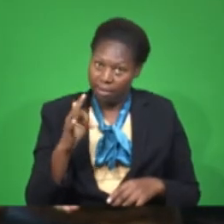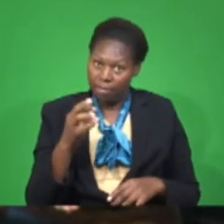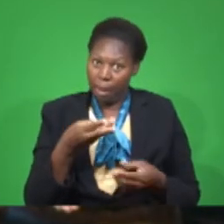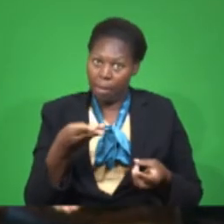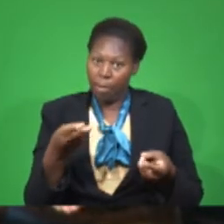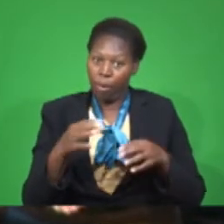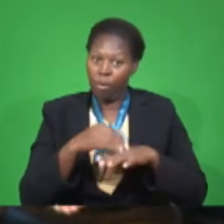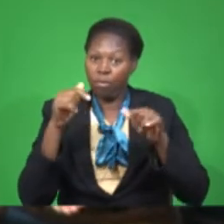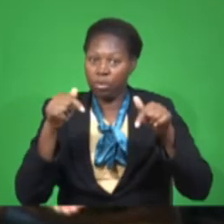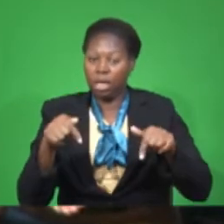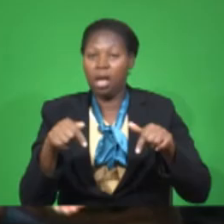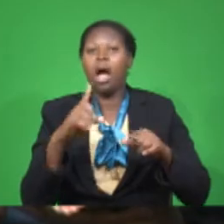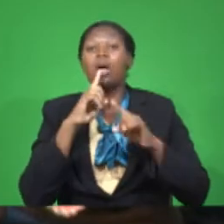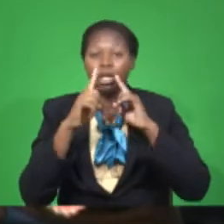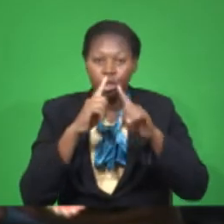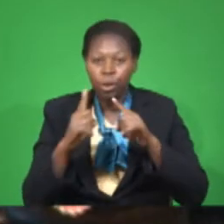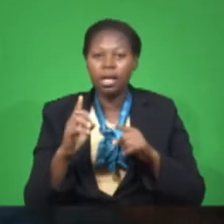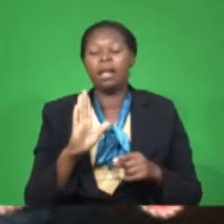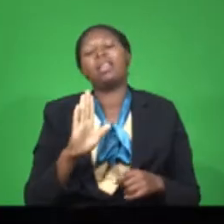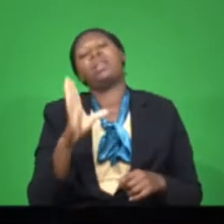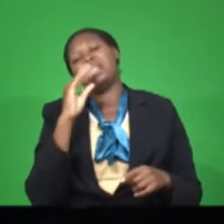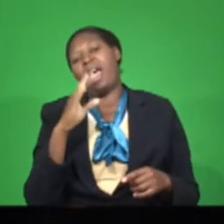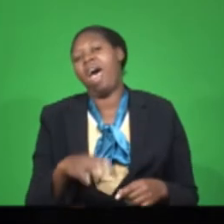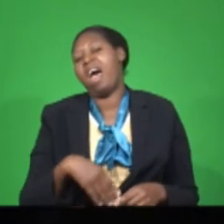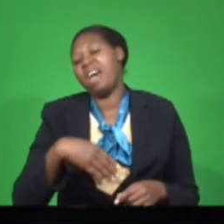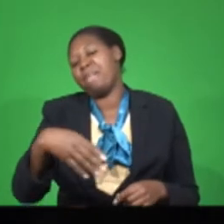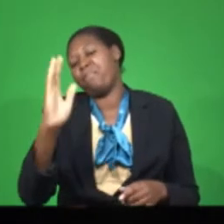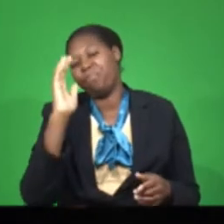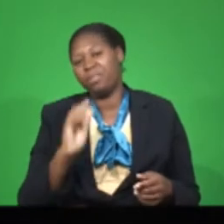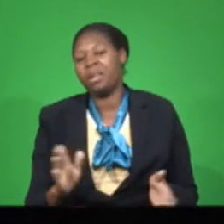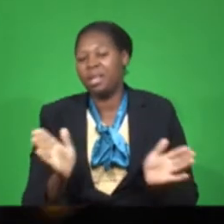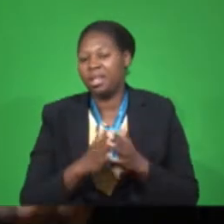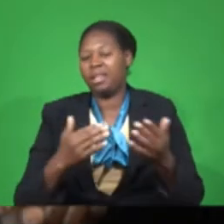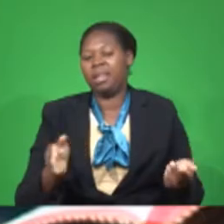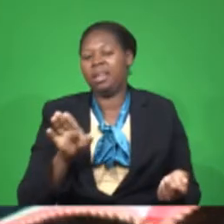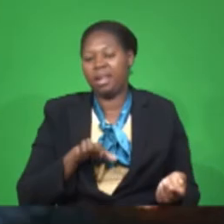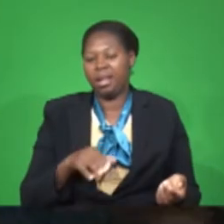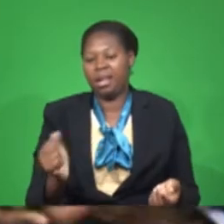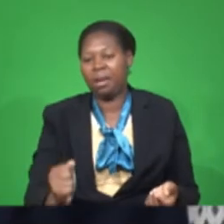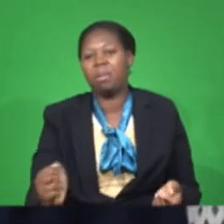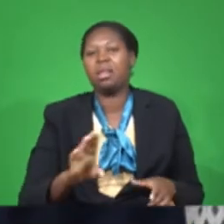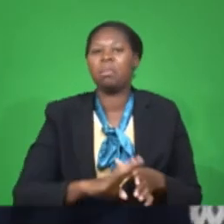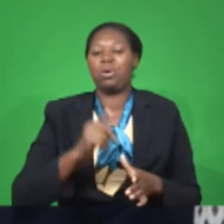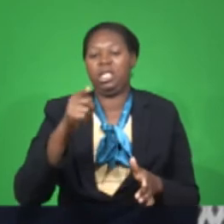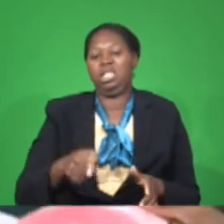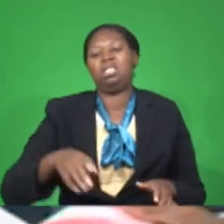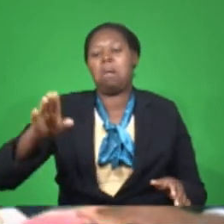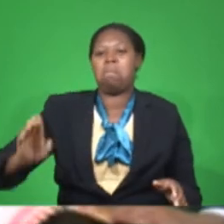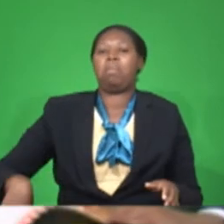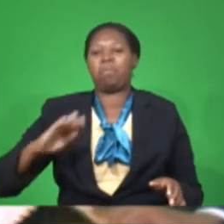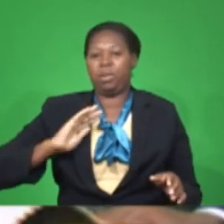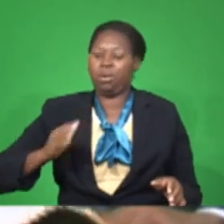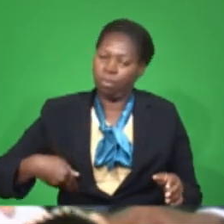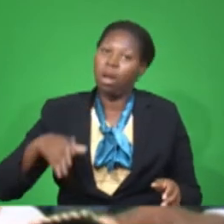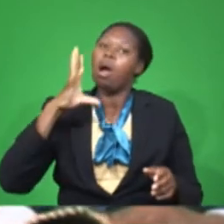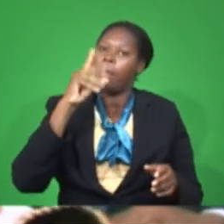Jesu manji. Ndosa kapa ebe lirikuja aninani. Alright. Aninga atenda. Okay. Mbapata. Ehe. Ede nyaya yu kumiri ipa